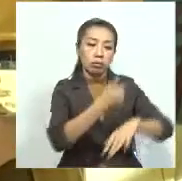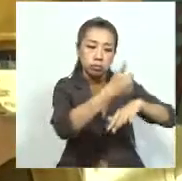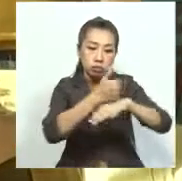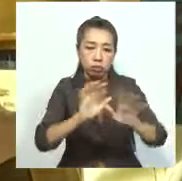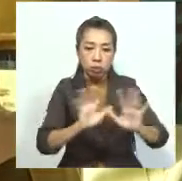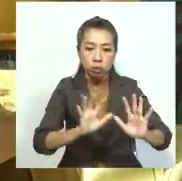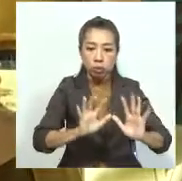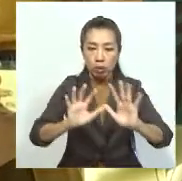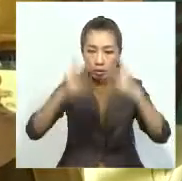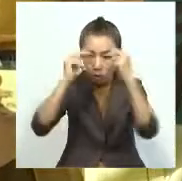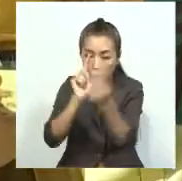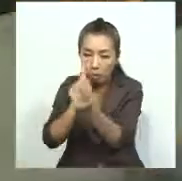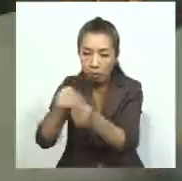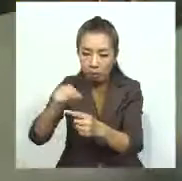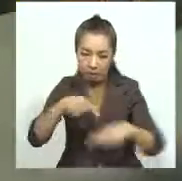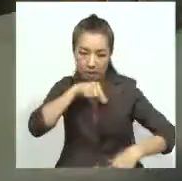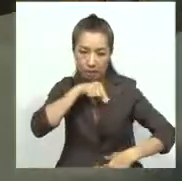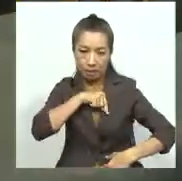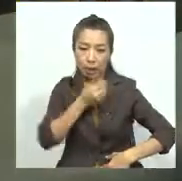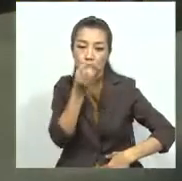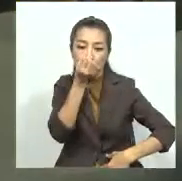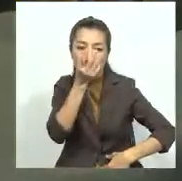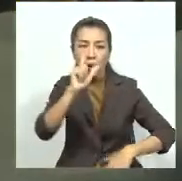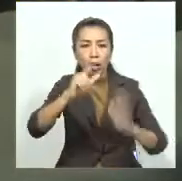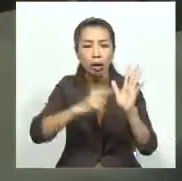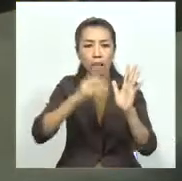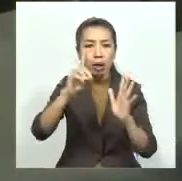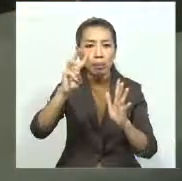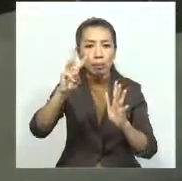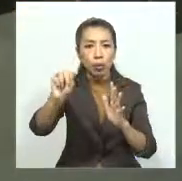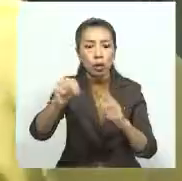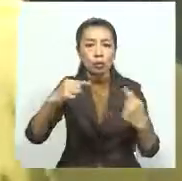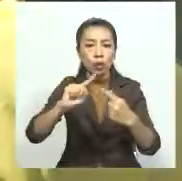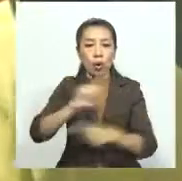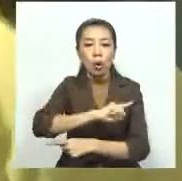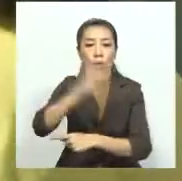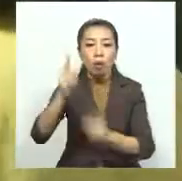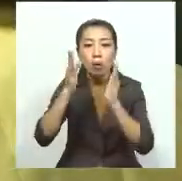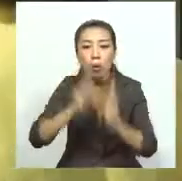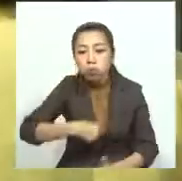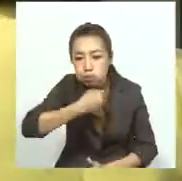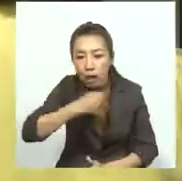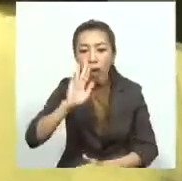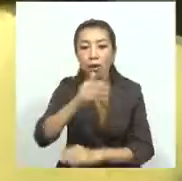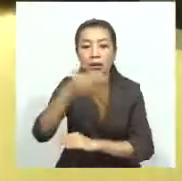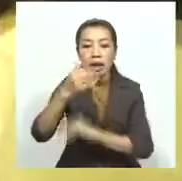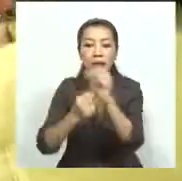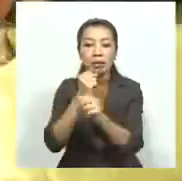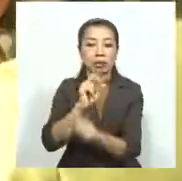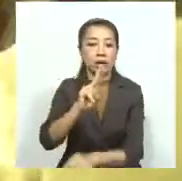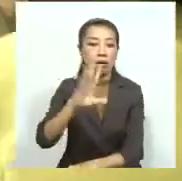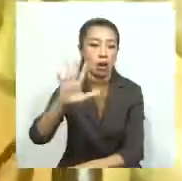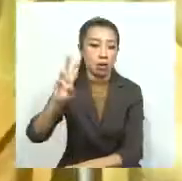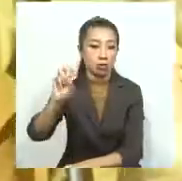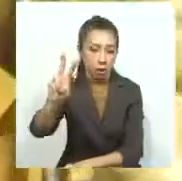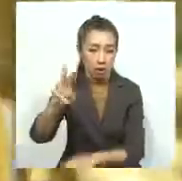พบนายกรัฐมนตรีเพื่อติดเข็มกลัดดอกลำดวนเนื่องในวันผู้สูงอายุแห่งชาติประจำปี2562โดยนายกรัฐ